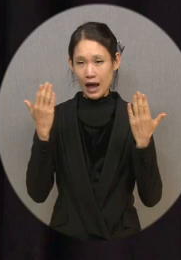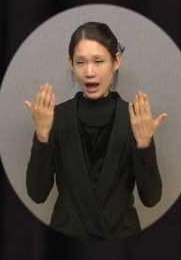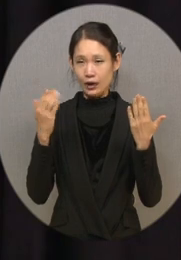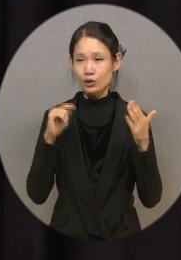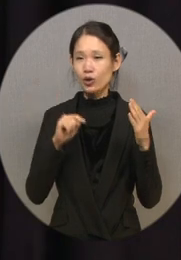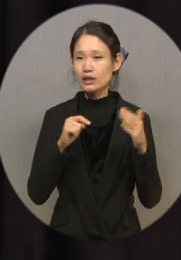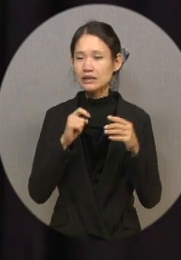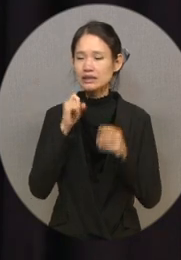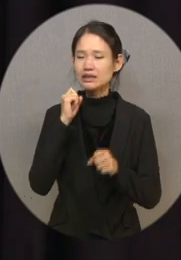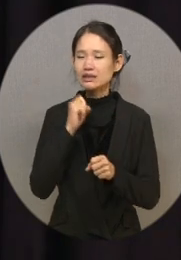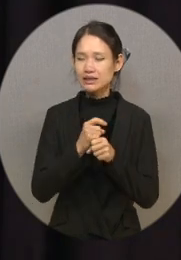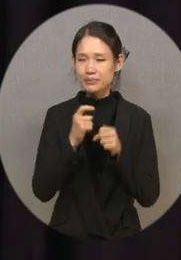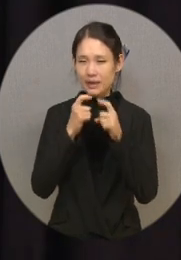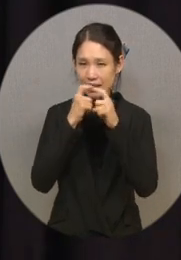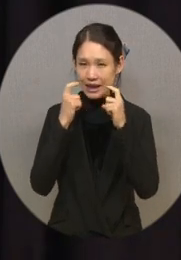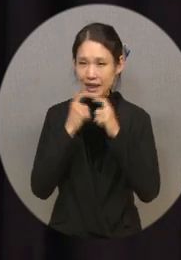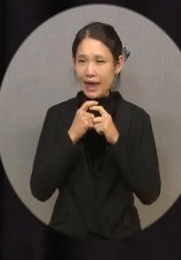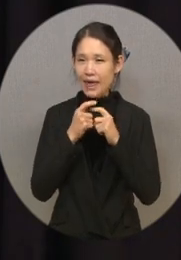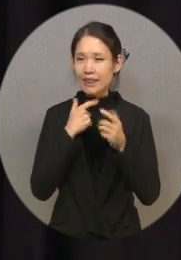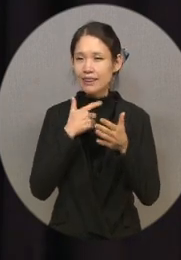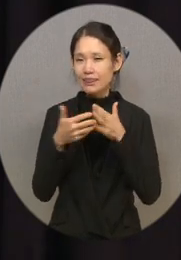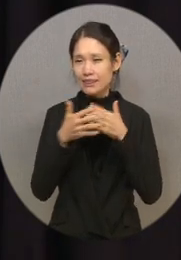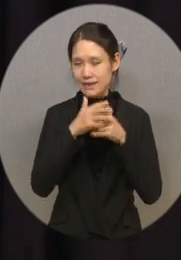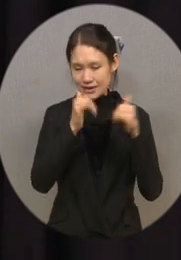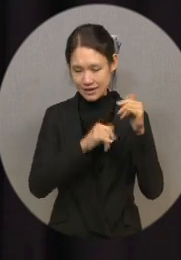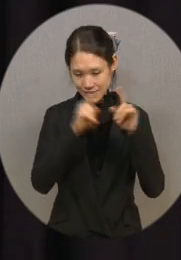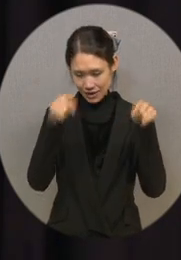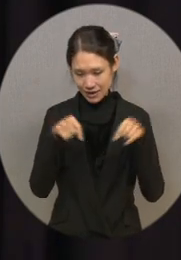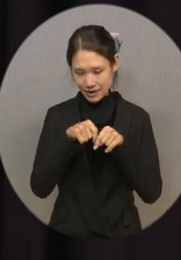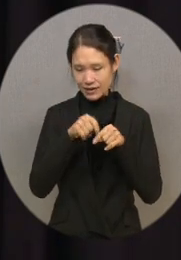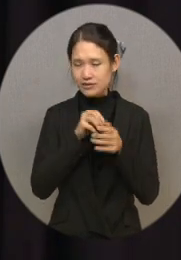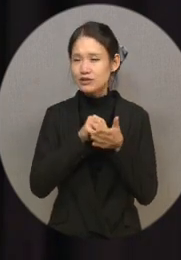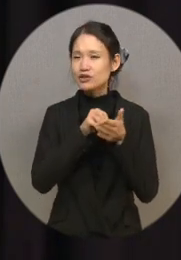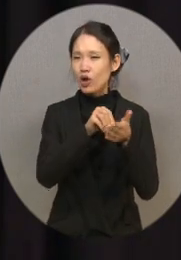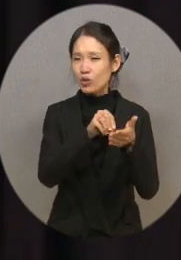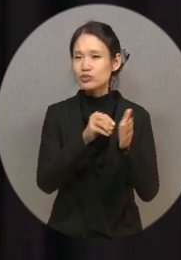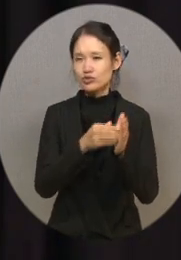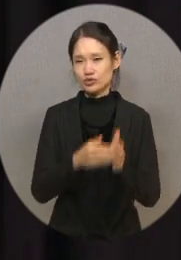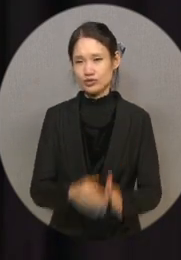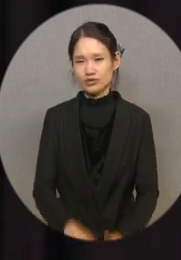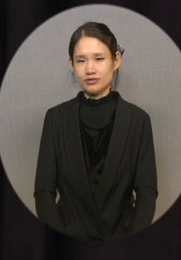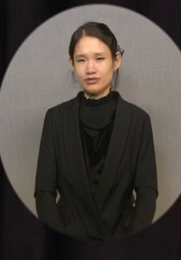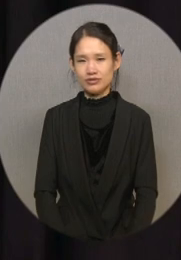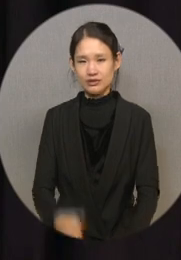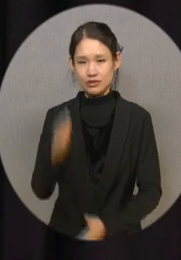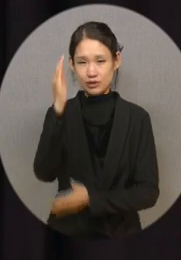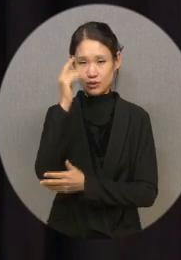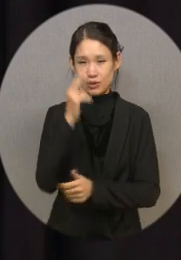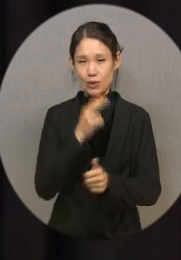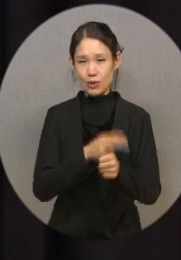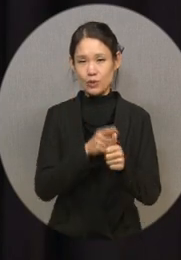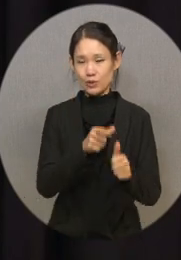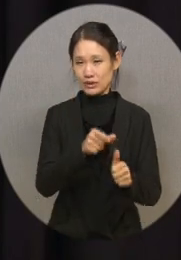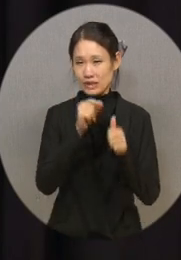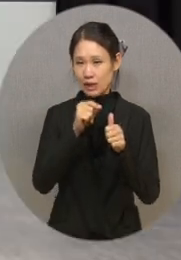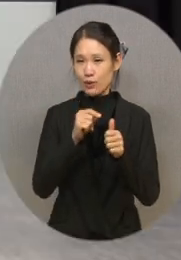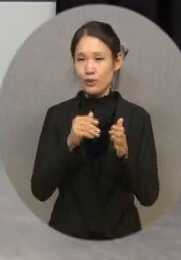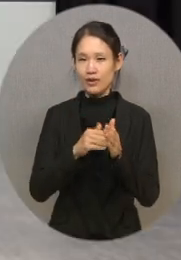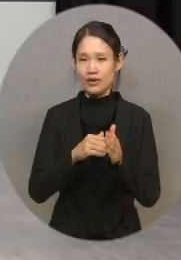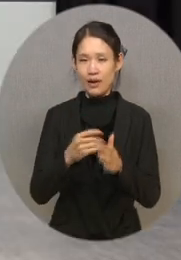학교에다가 이미 저 이력서를 다 내가지고 교수 채용을 했다고 빨리 나와라